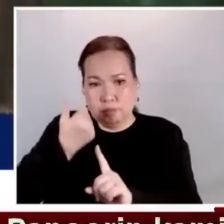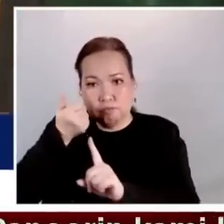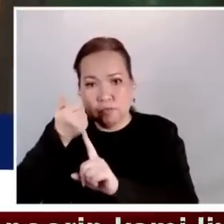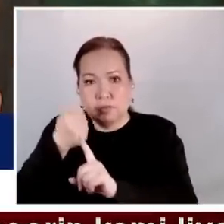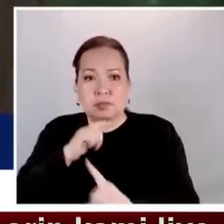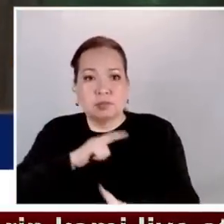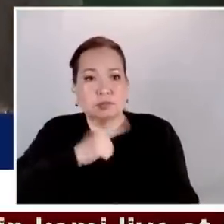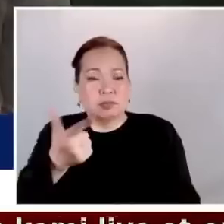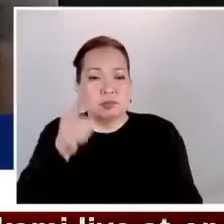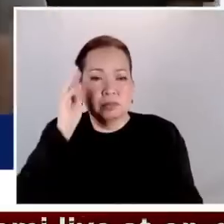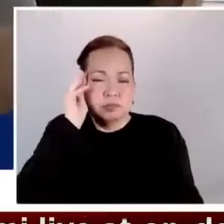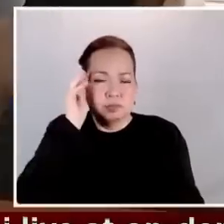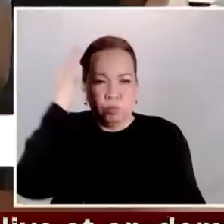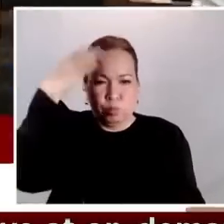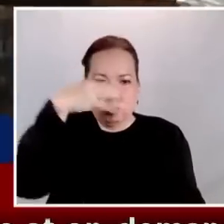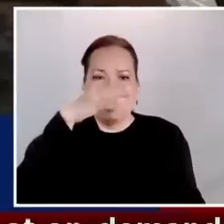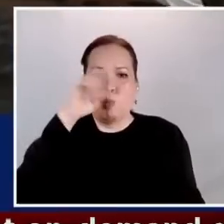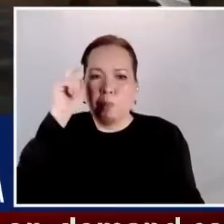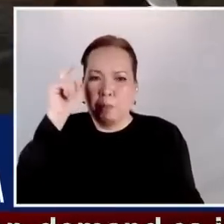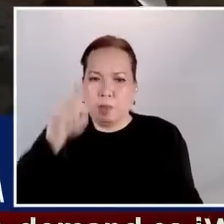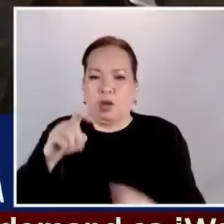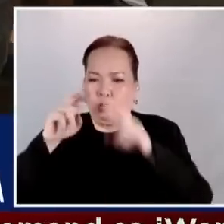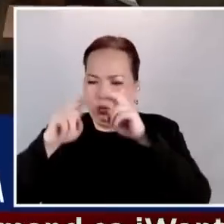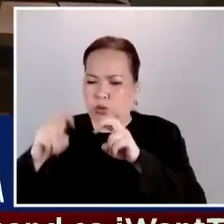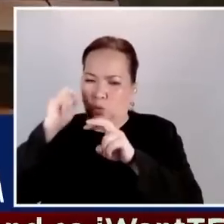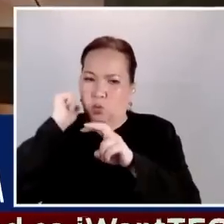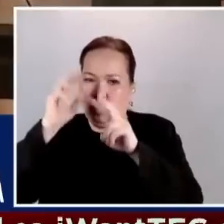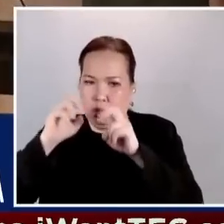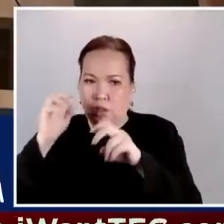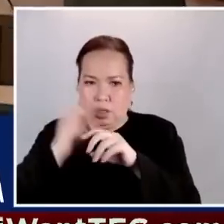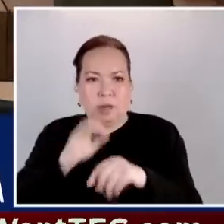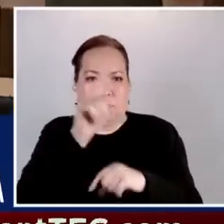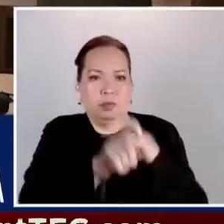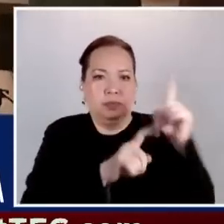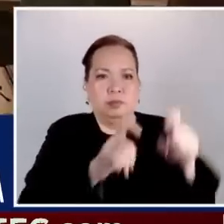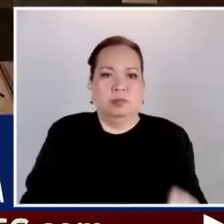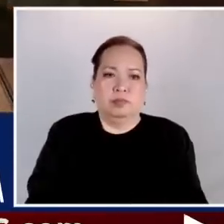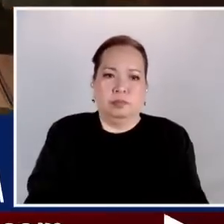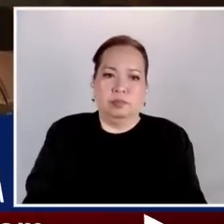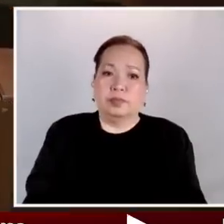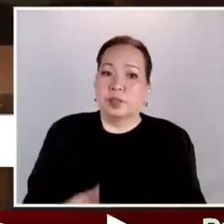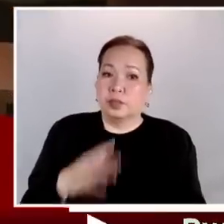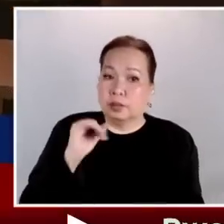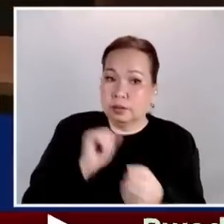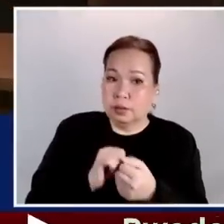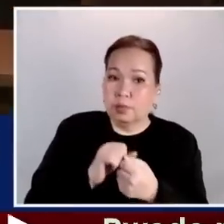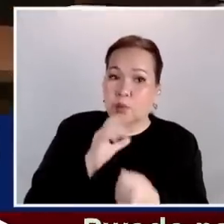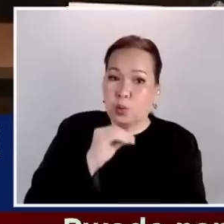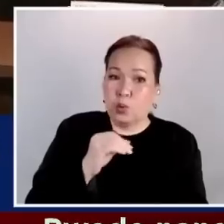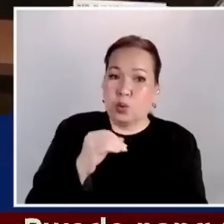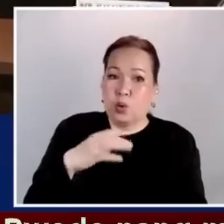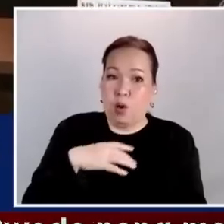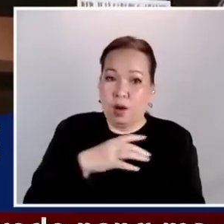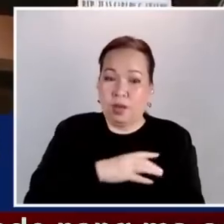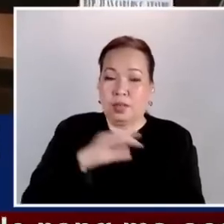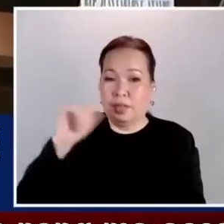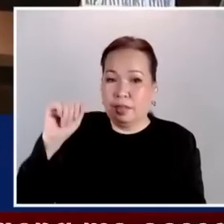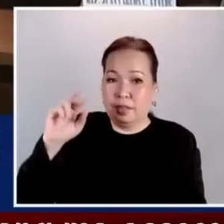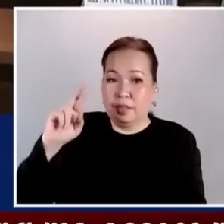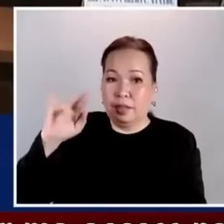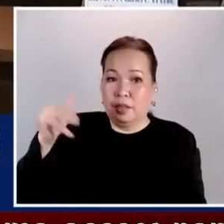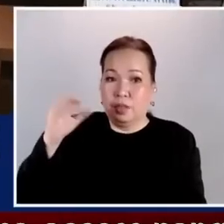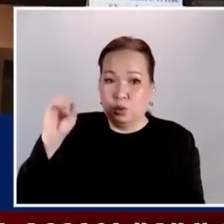alam nila yung tatanungin nila. Sa Kamara, kabilang sina Quezon City Congressman-elect Arjo Ataide at Agimat Party